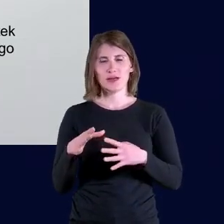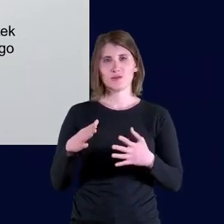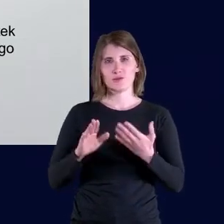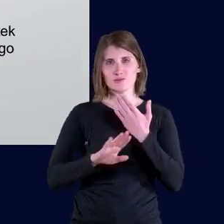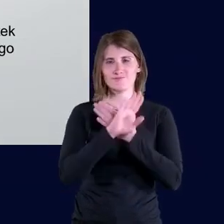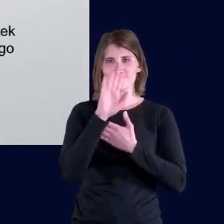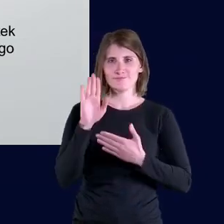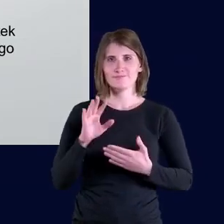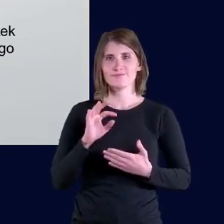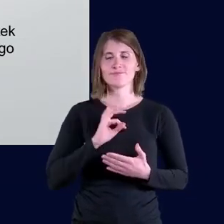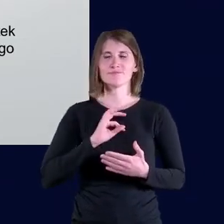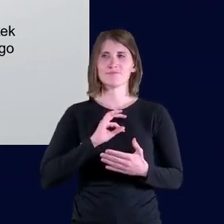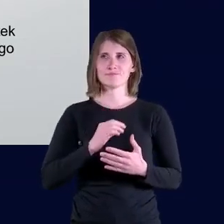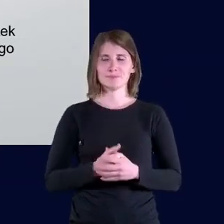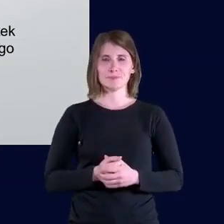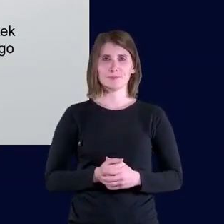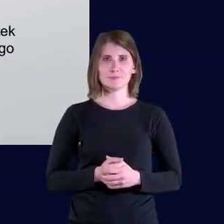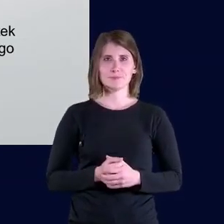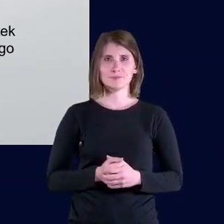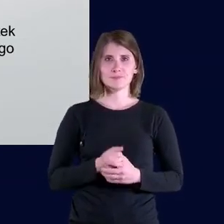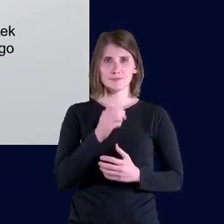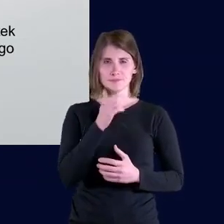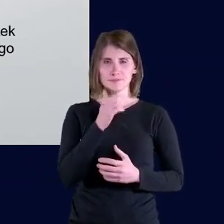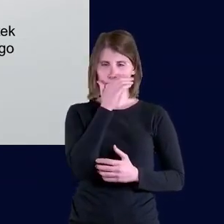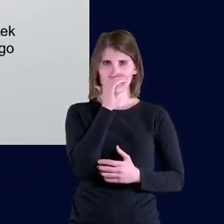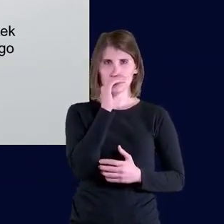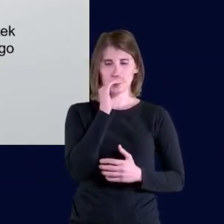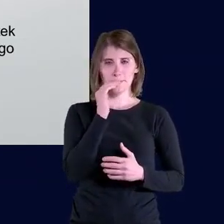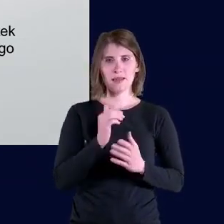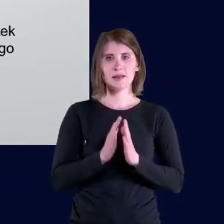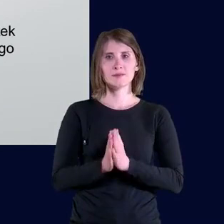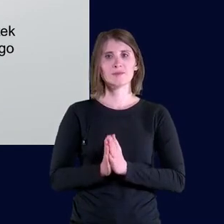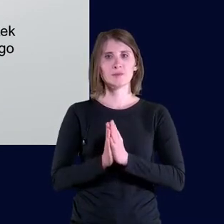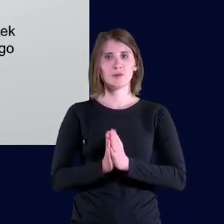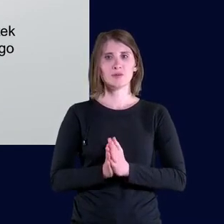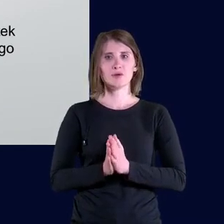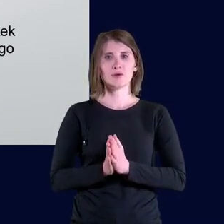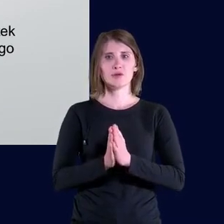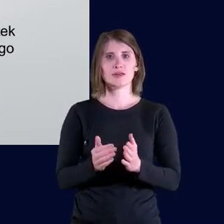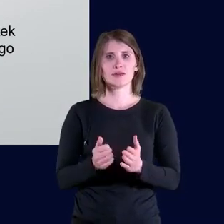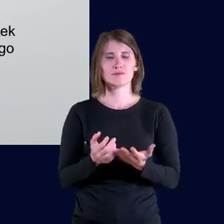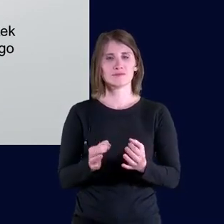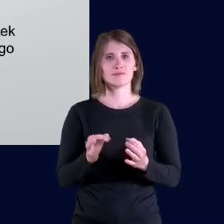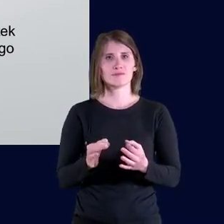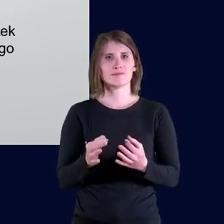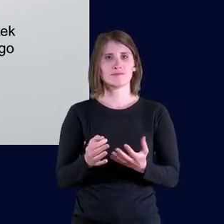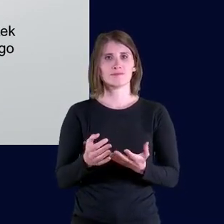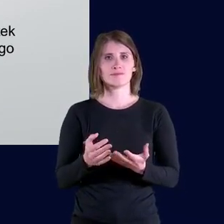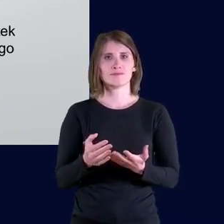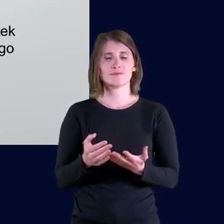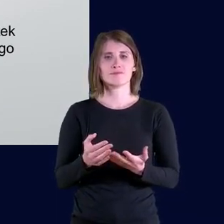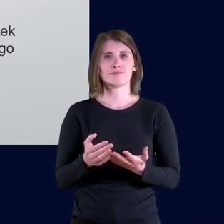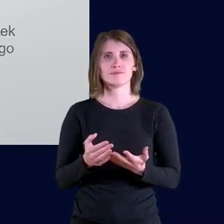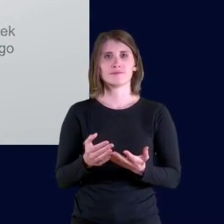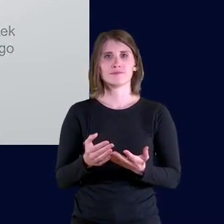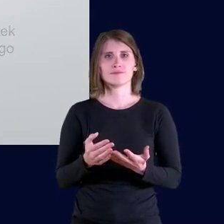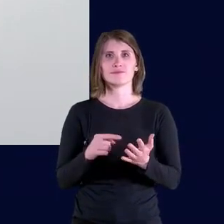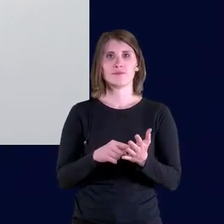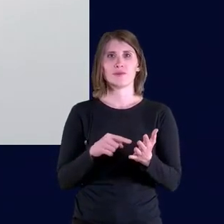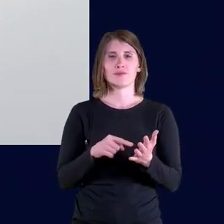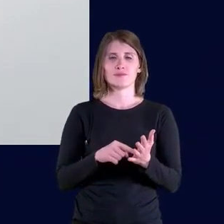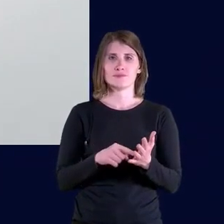swojego wystąpienia Poproszę w takim razie o dokładnie